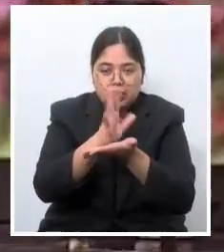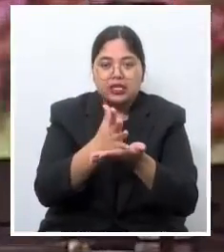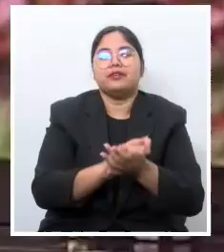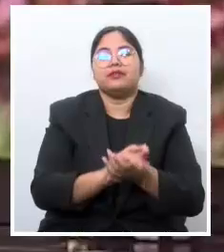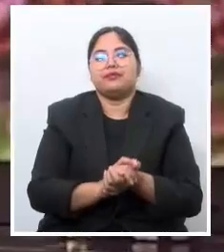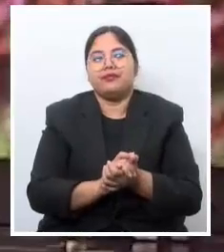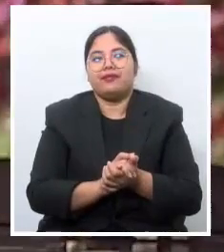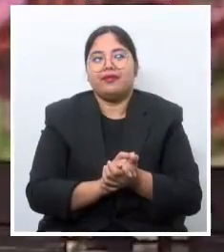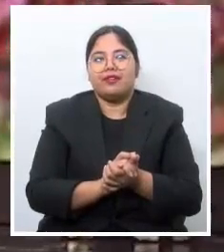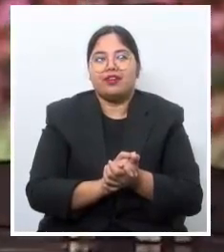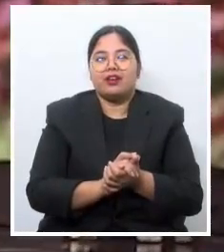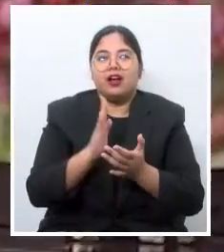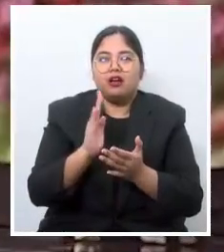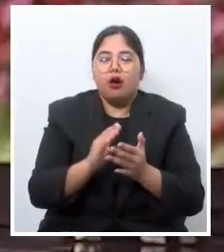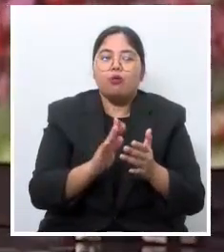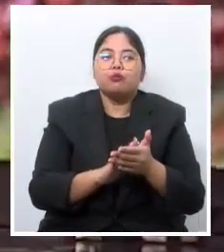เสน่ห์